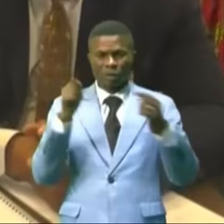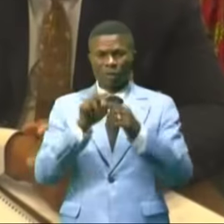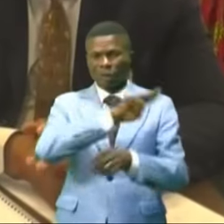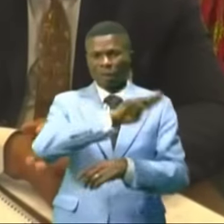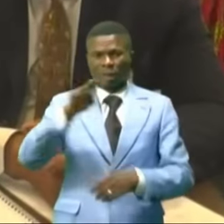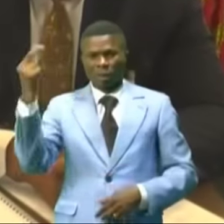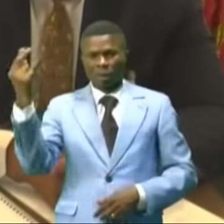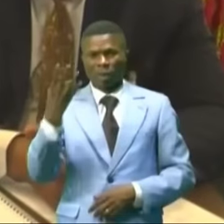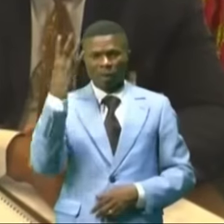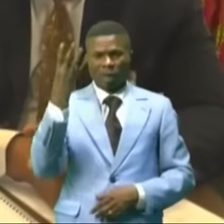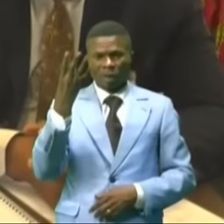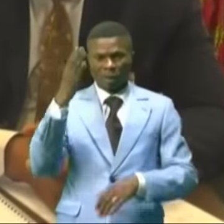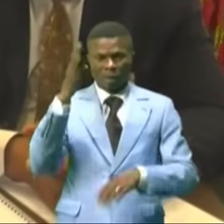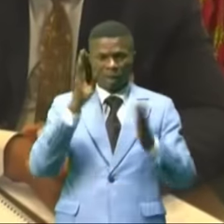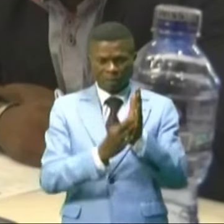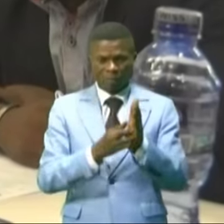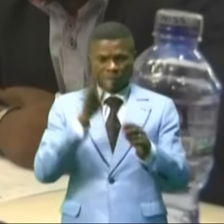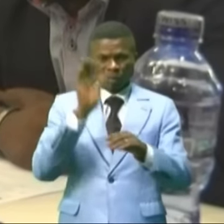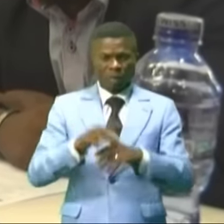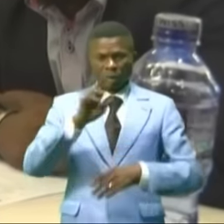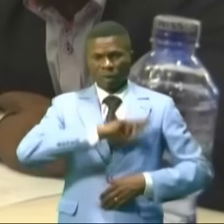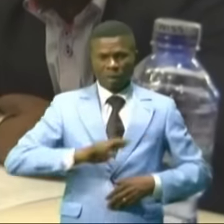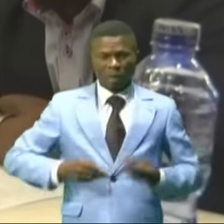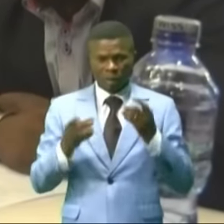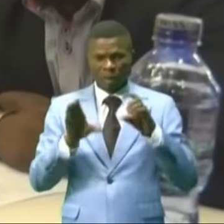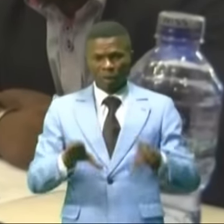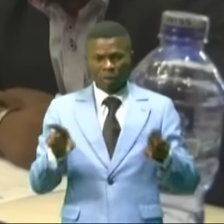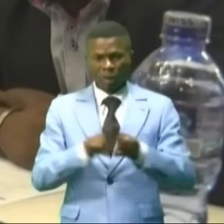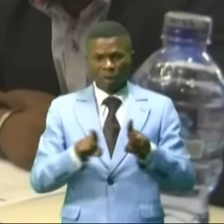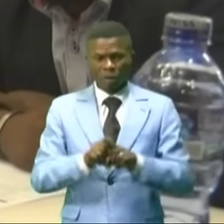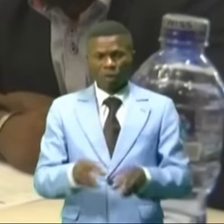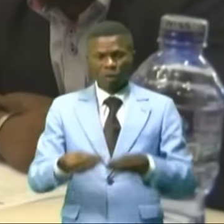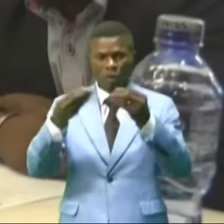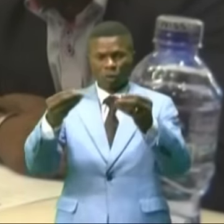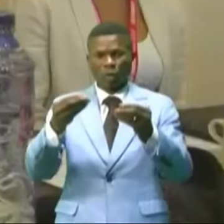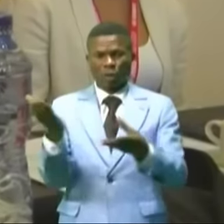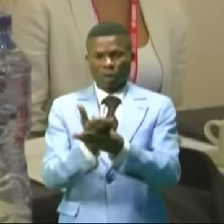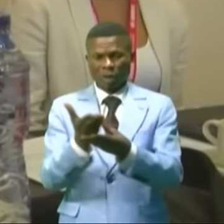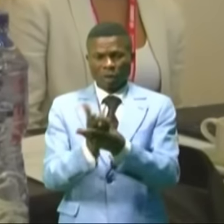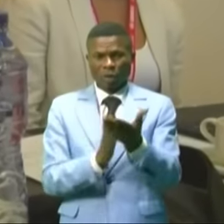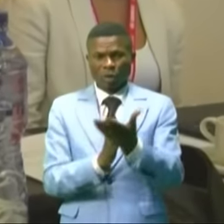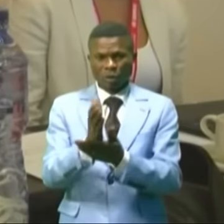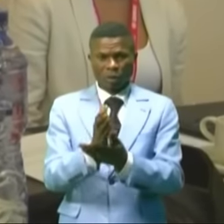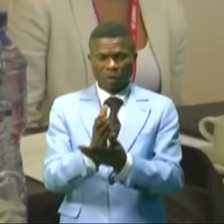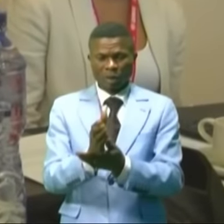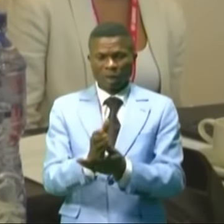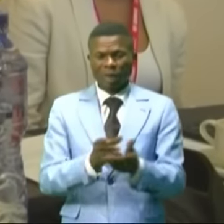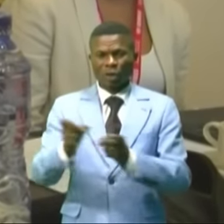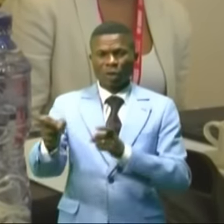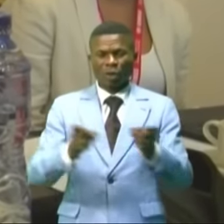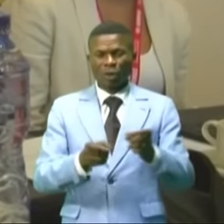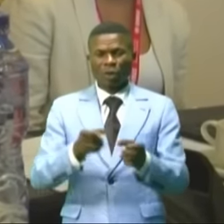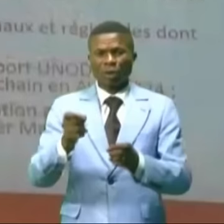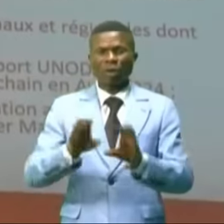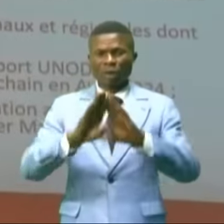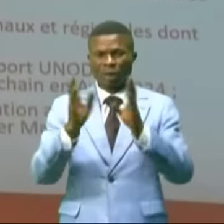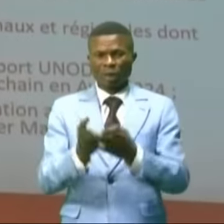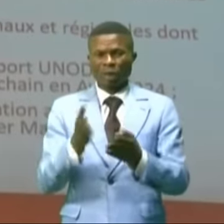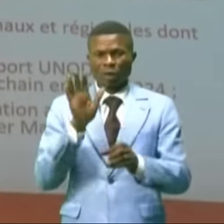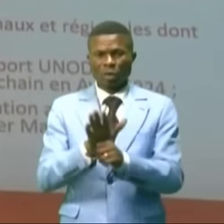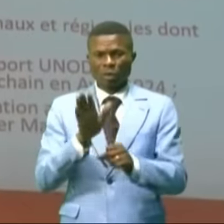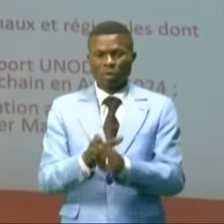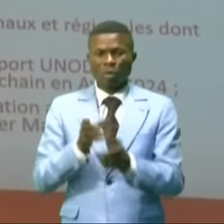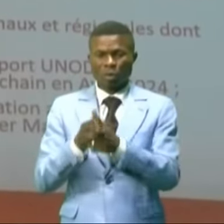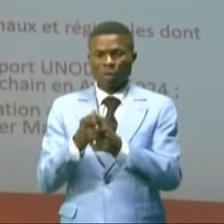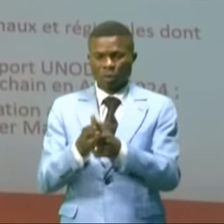2024-2028 étant franchie, la République démocratique du Congo compte se doter d'une feuille de route pouvant réglementer la gestion de stocks d'armement dans